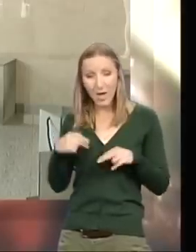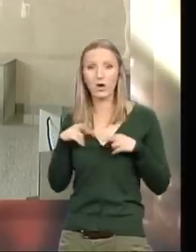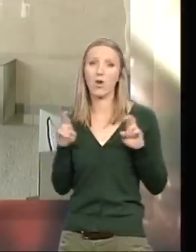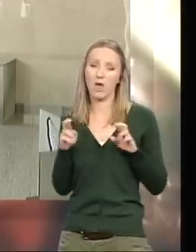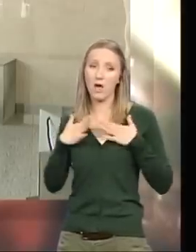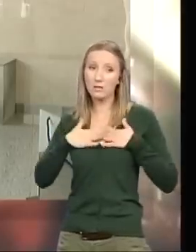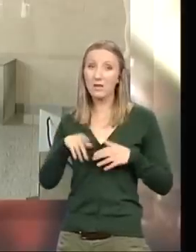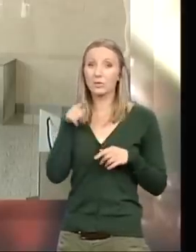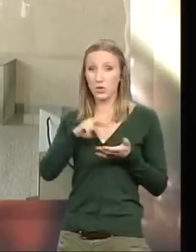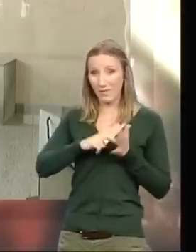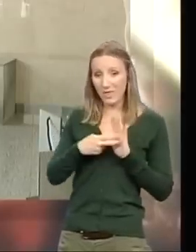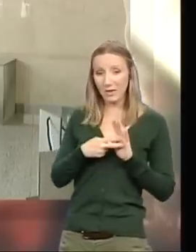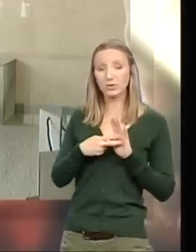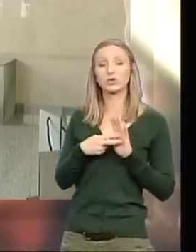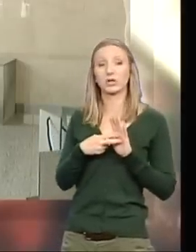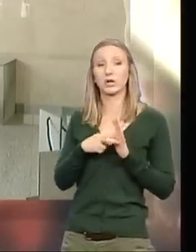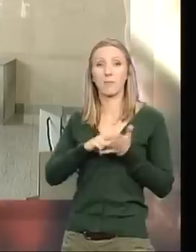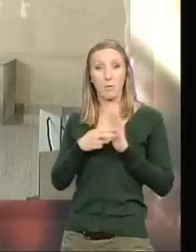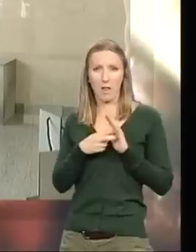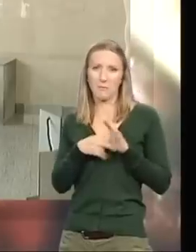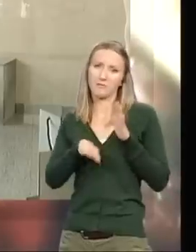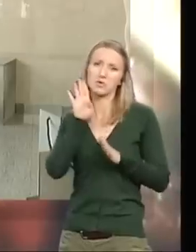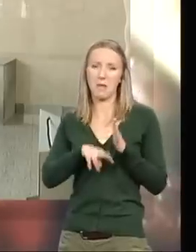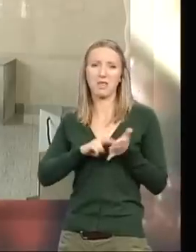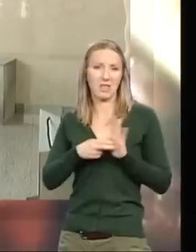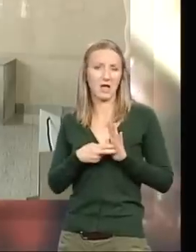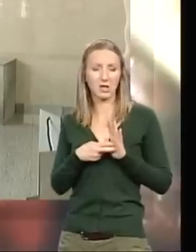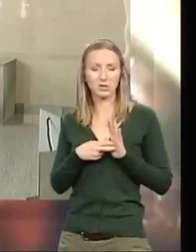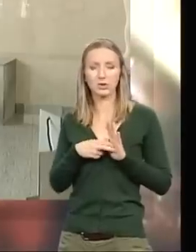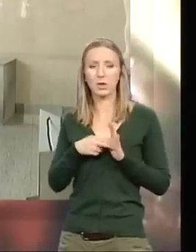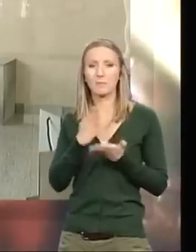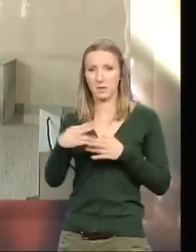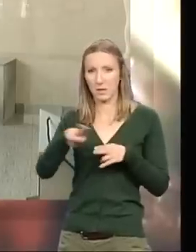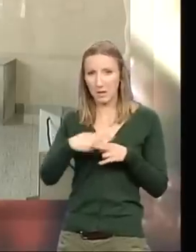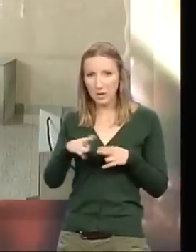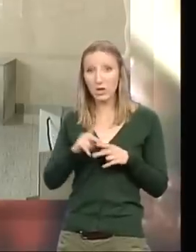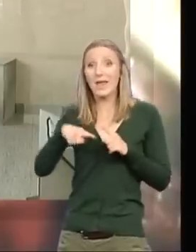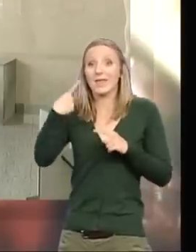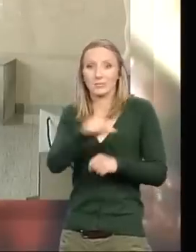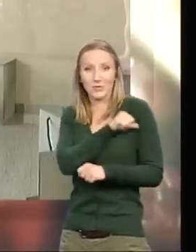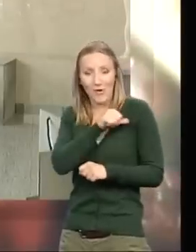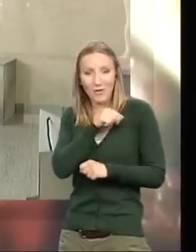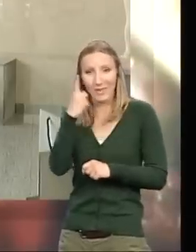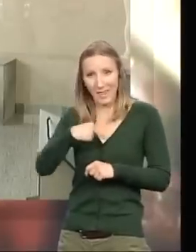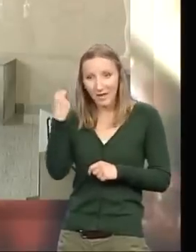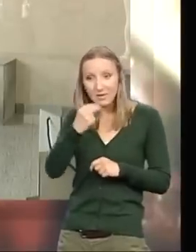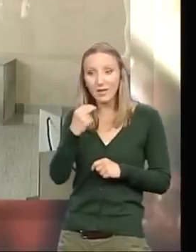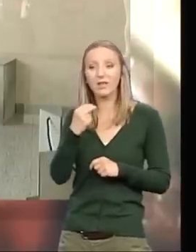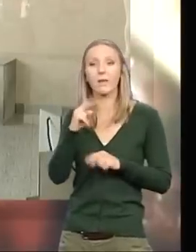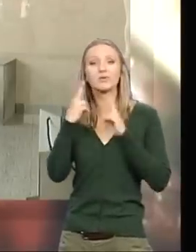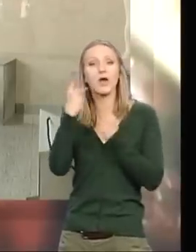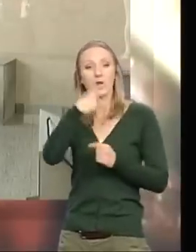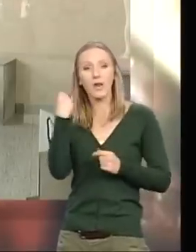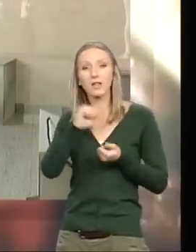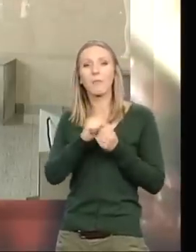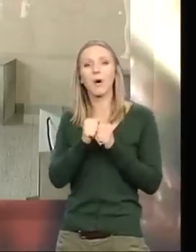da će i ovi tehnički problemi, više manje tehnički, biti rešeni i da kada iduće godine budemo obavežavali Međunarodnu nedelju borbe